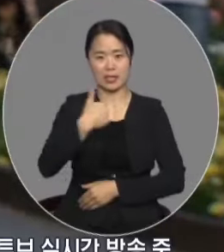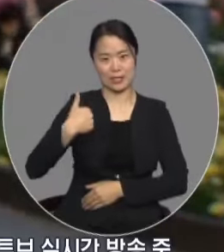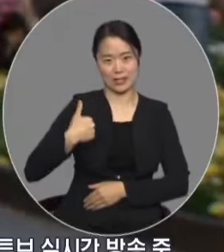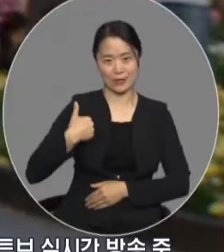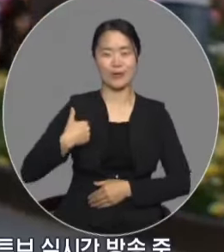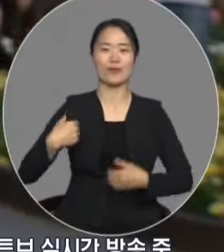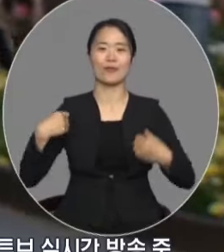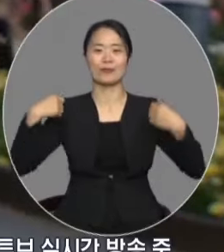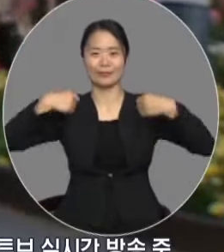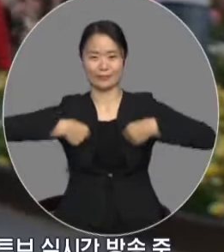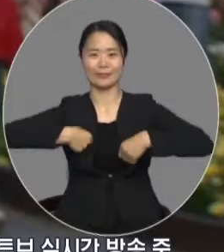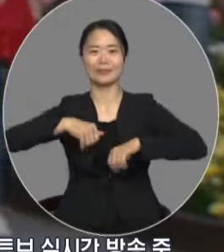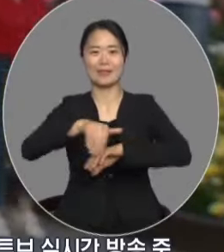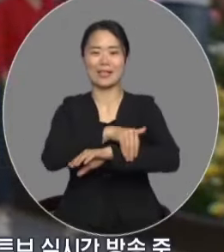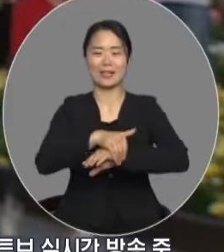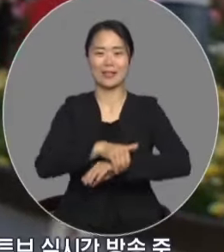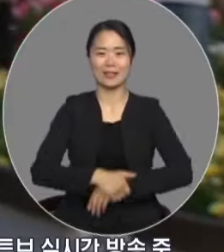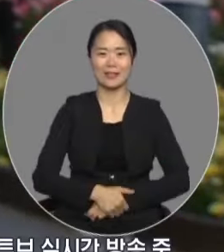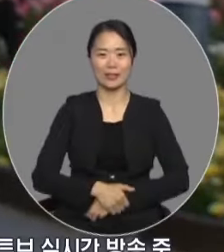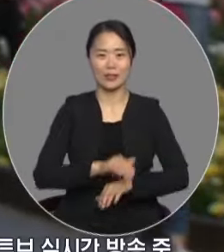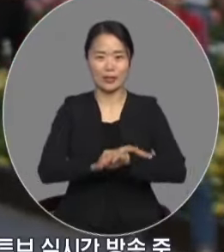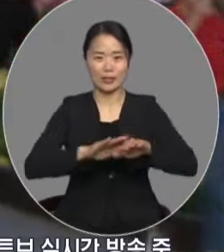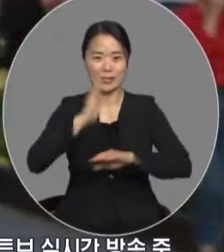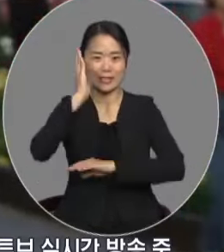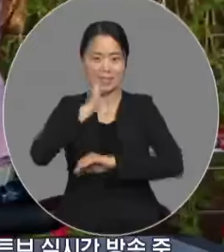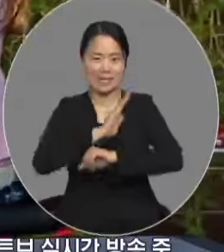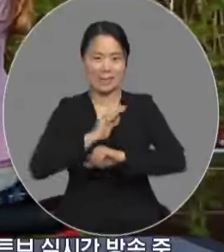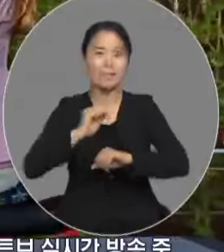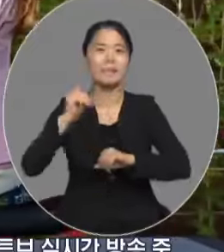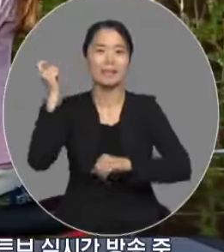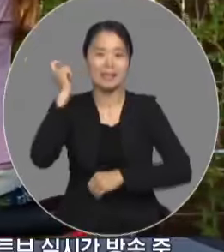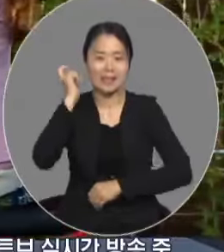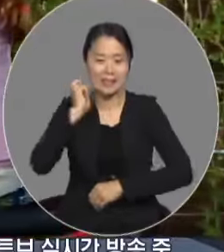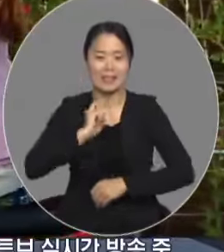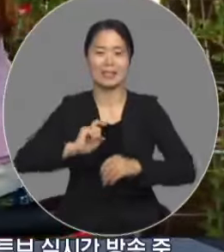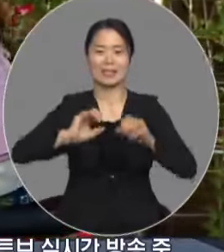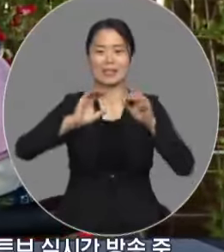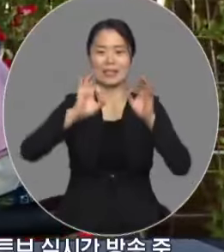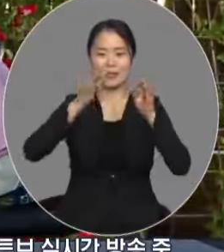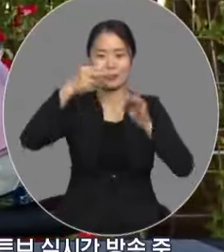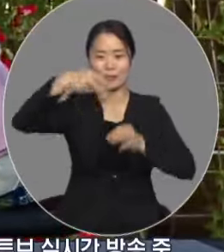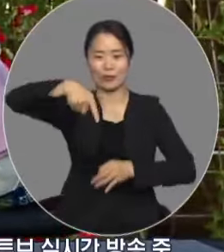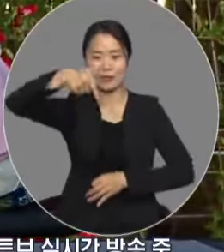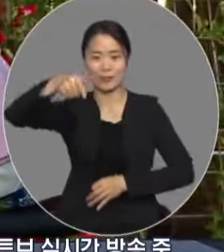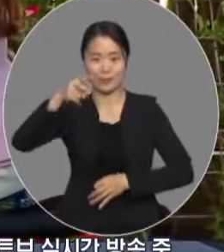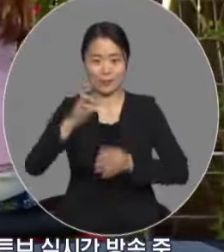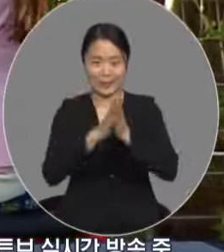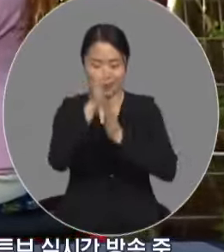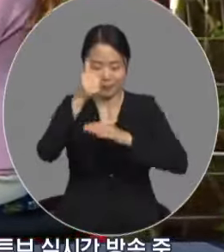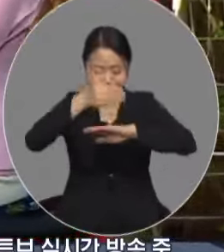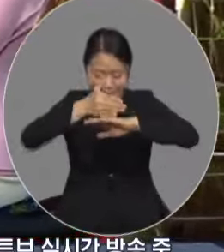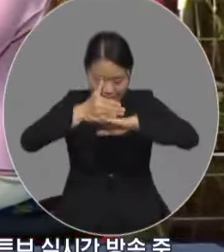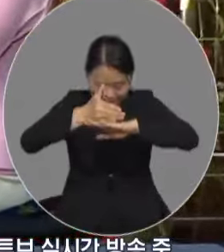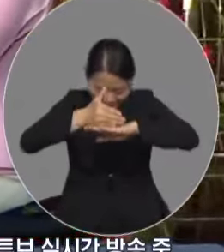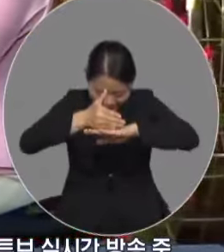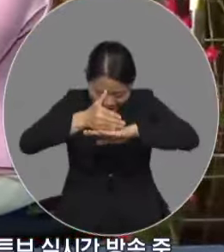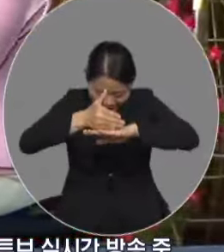입고 다닙니다. 알겠습니다. 오늘 말씀 잘 들었습니다. 김두겸 시장이었습니다. 고맙습니다. 고맙습니다. 네, 감사합니다.